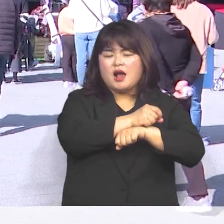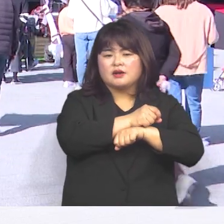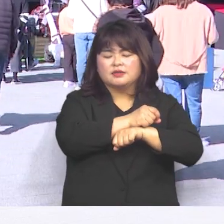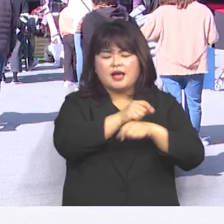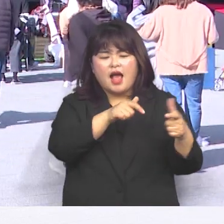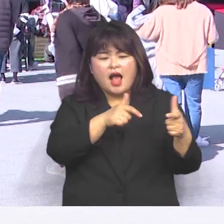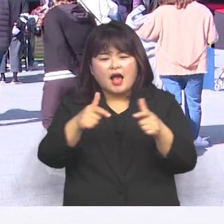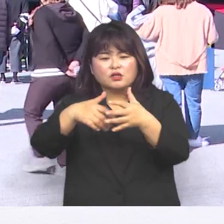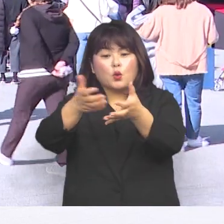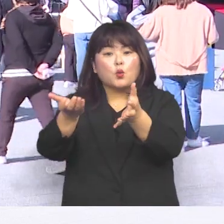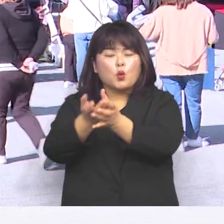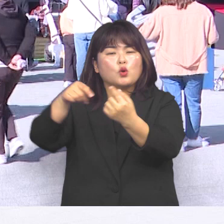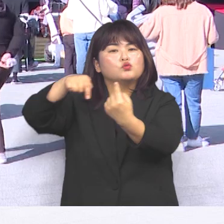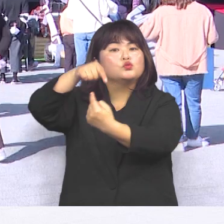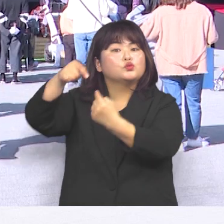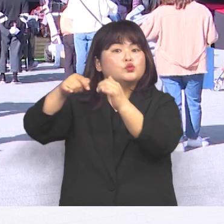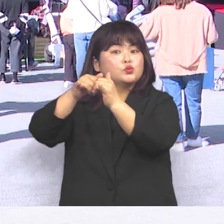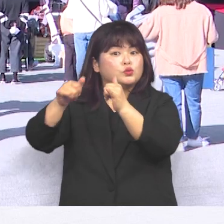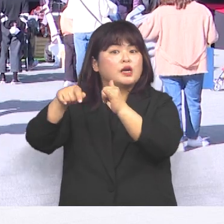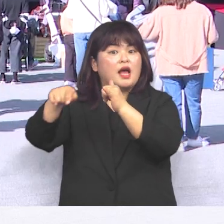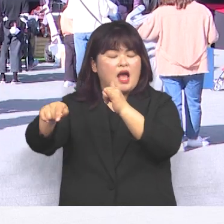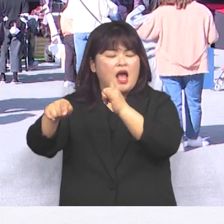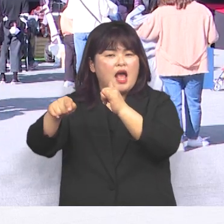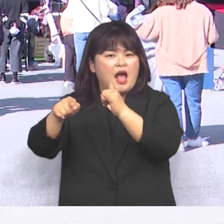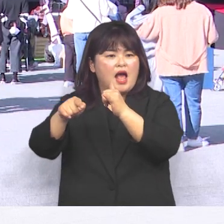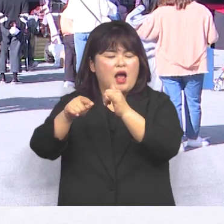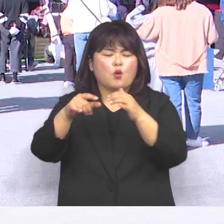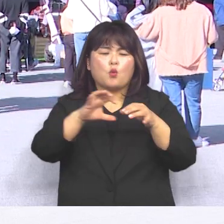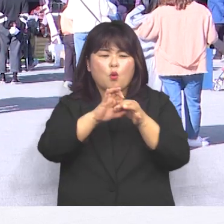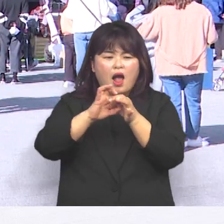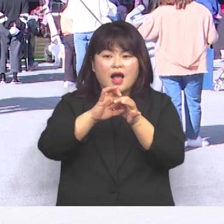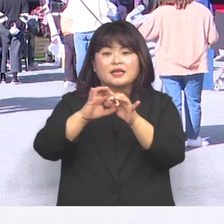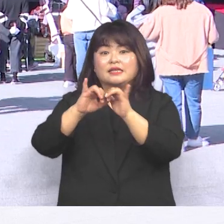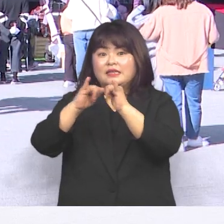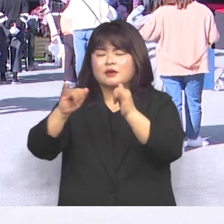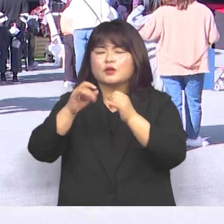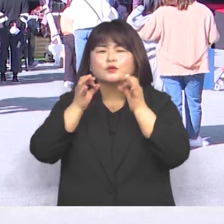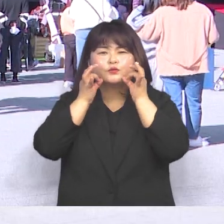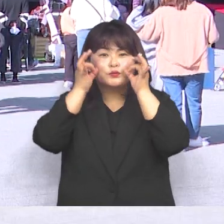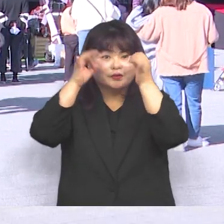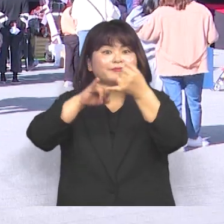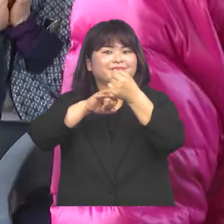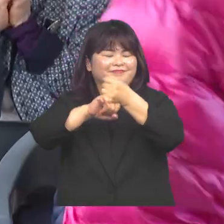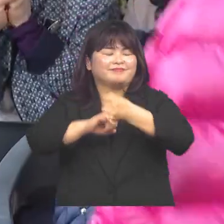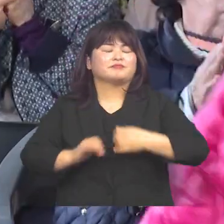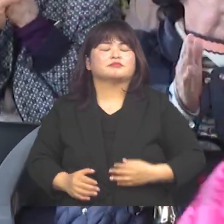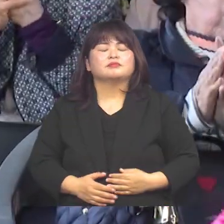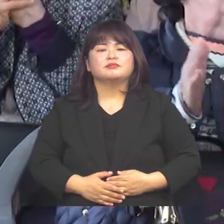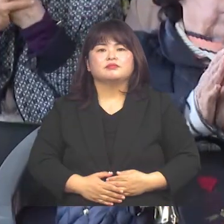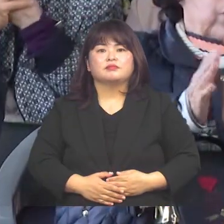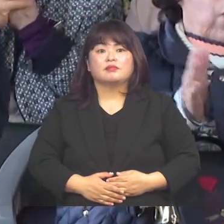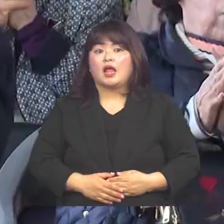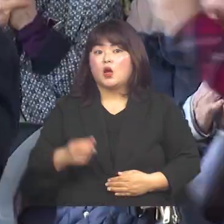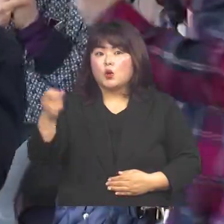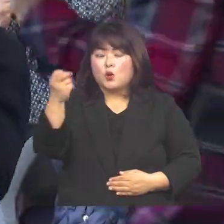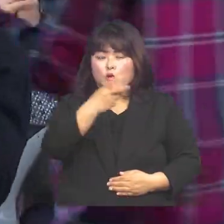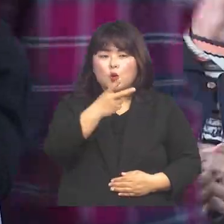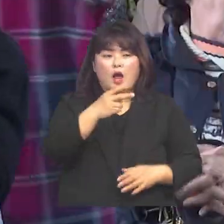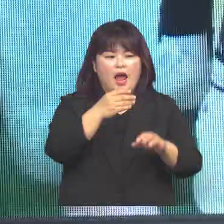동아리 프로그램 운영자들 시의 관계기관들과 함께 노력을 하겠습니다. 한편